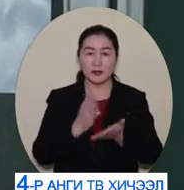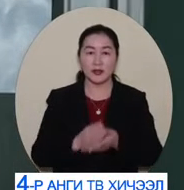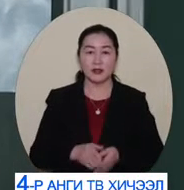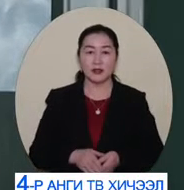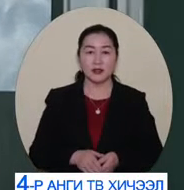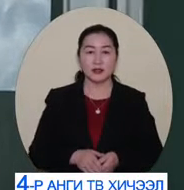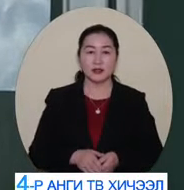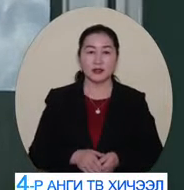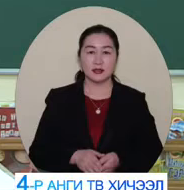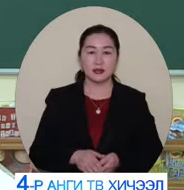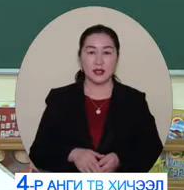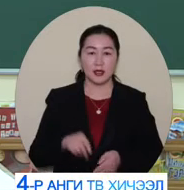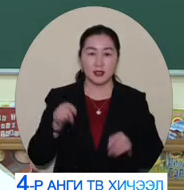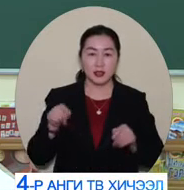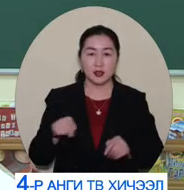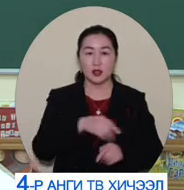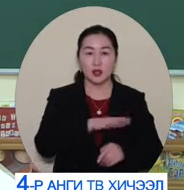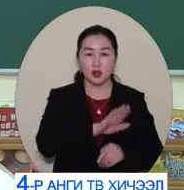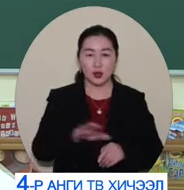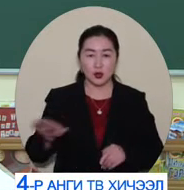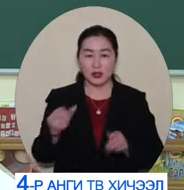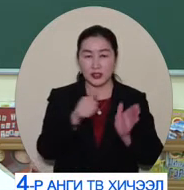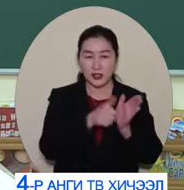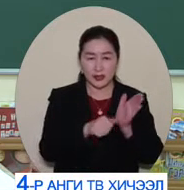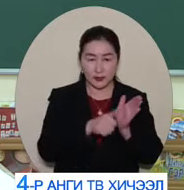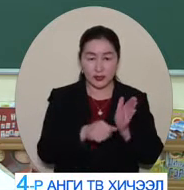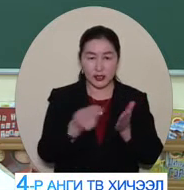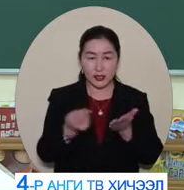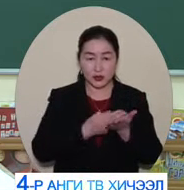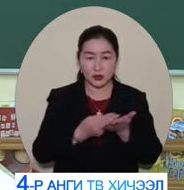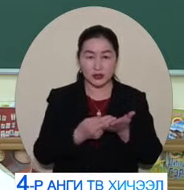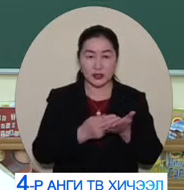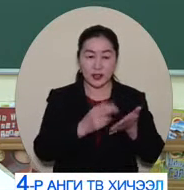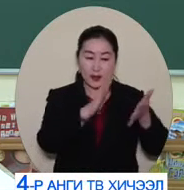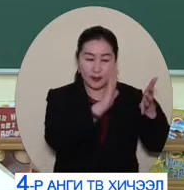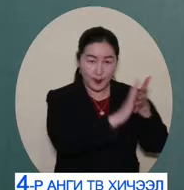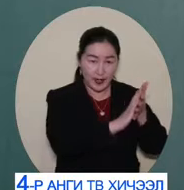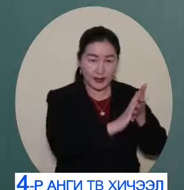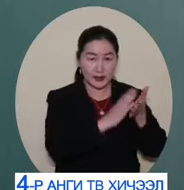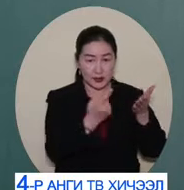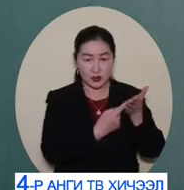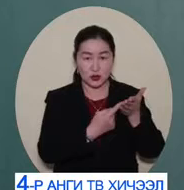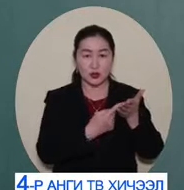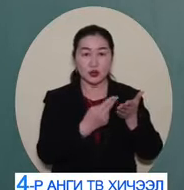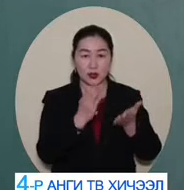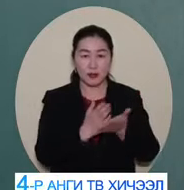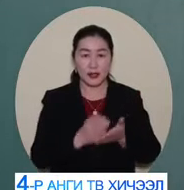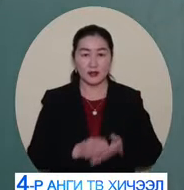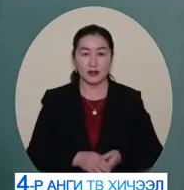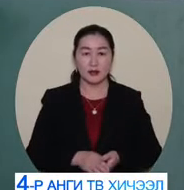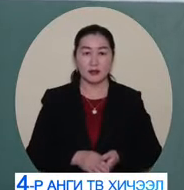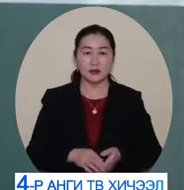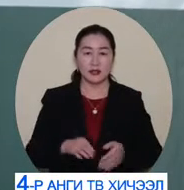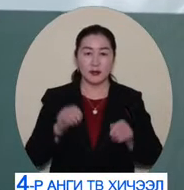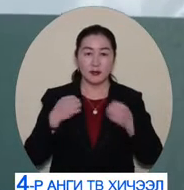зурсан байна хүүхдүүд. За энэ бол хүүхдүүдийн маань дэвтэр дээр зурсан палетикны зураг байна. За